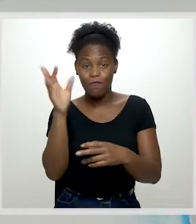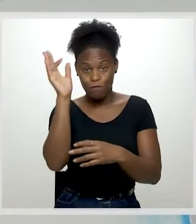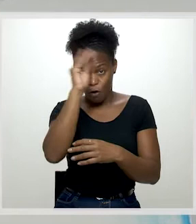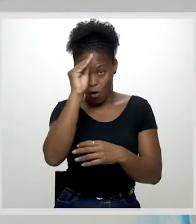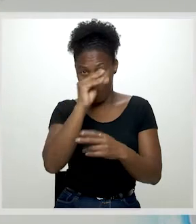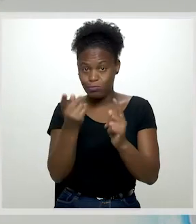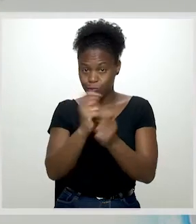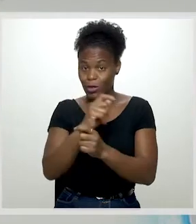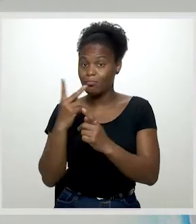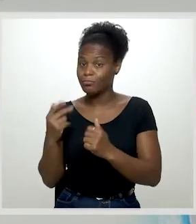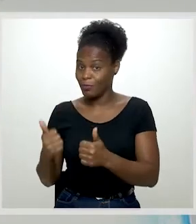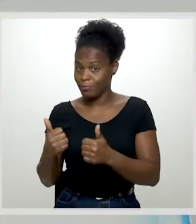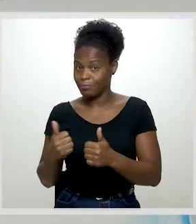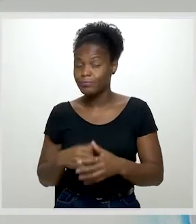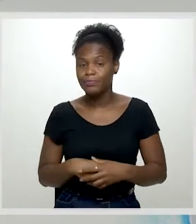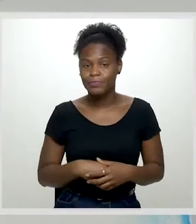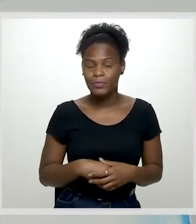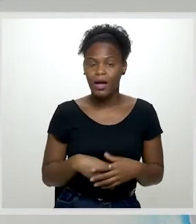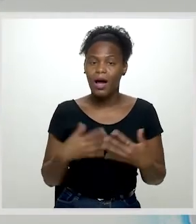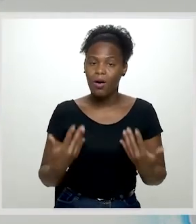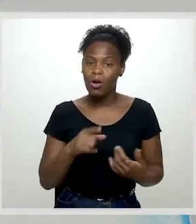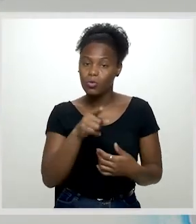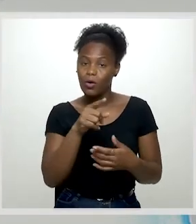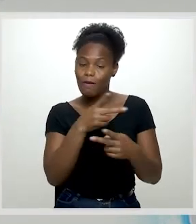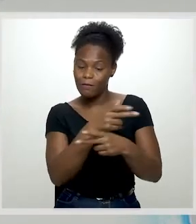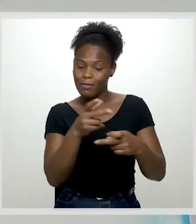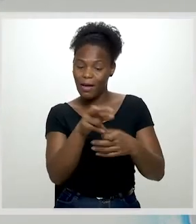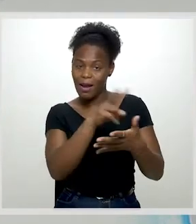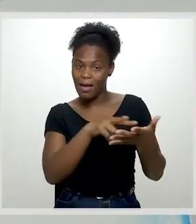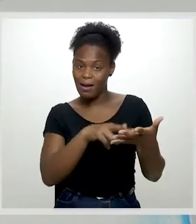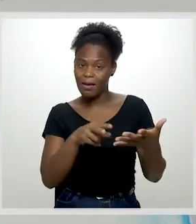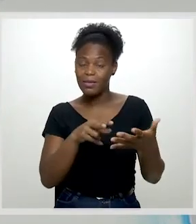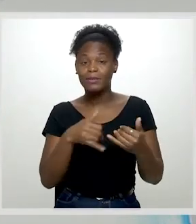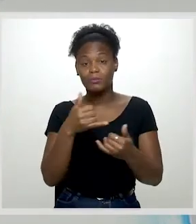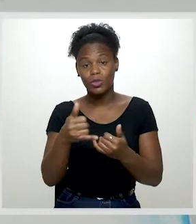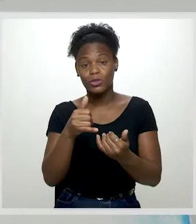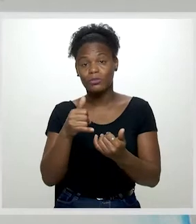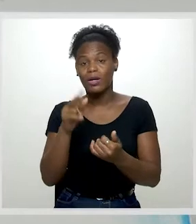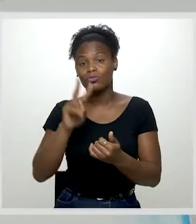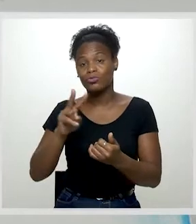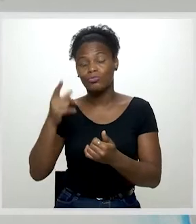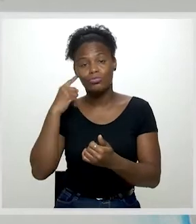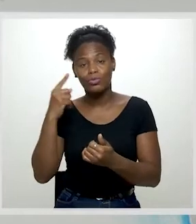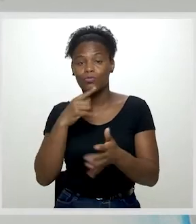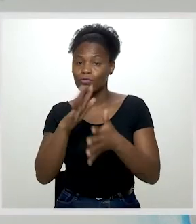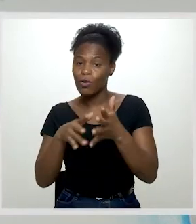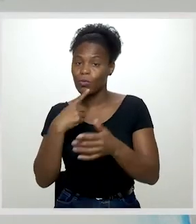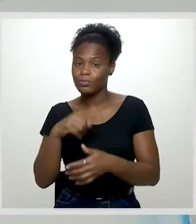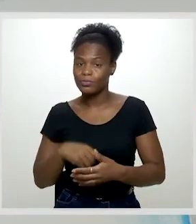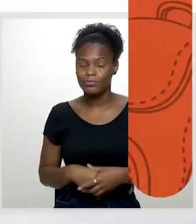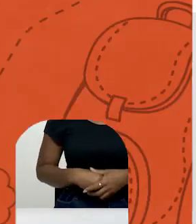fausses. C'est bon? Alors, d'abord, tu vas lire ces phrases et après, on passera à une deuxième écoute.